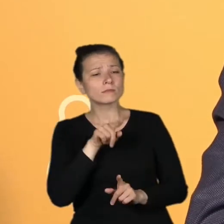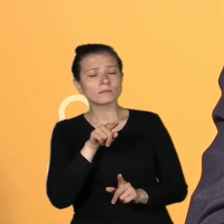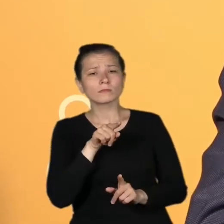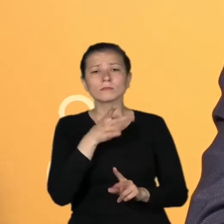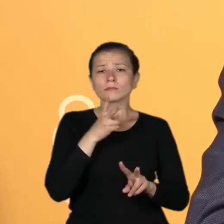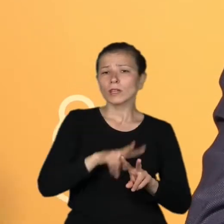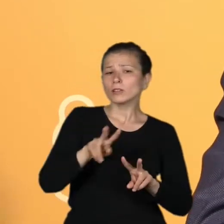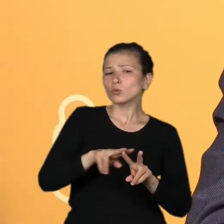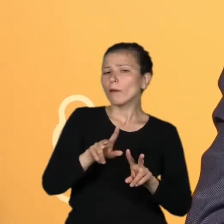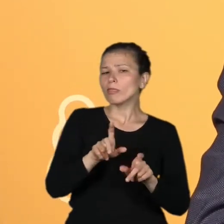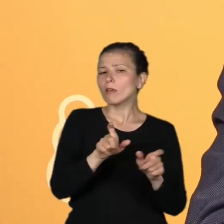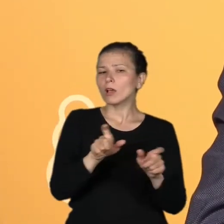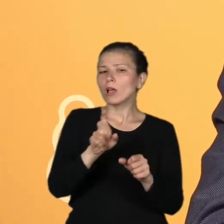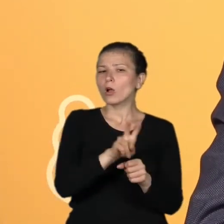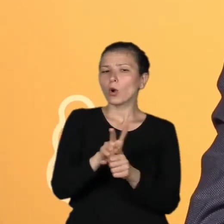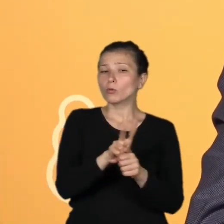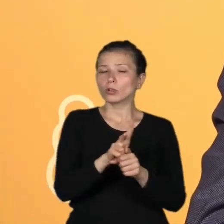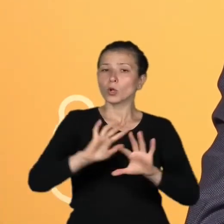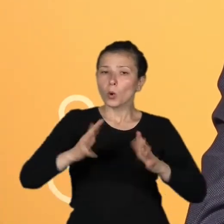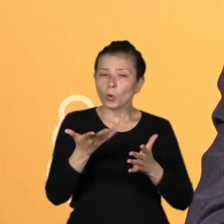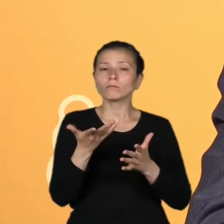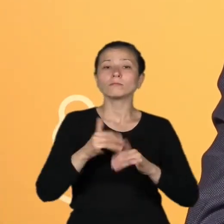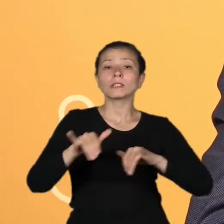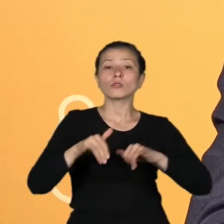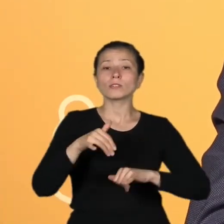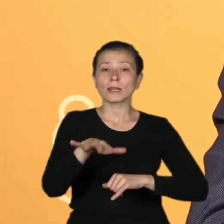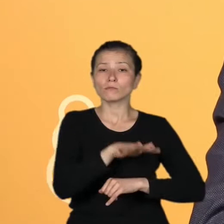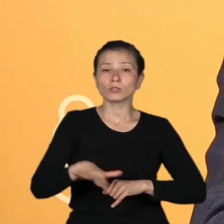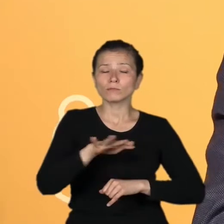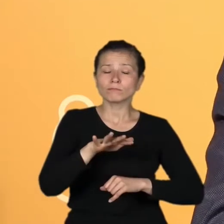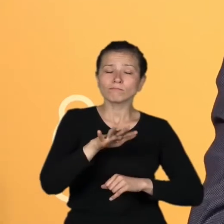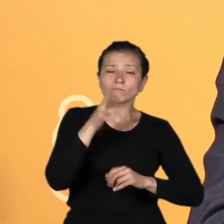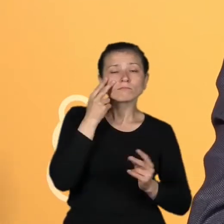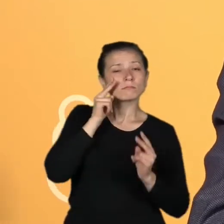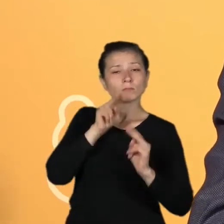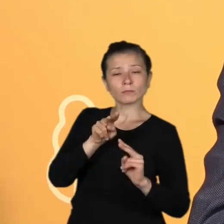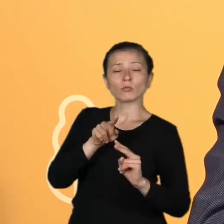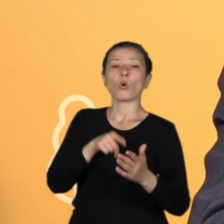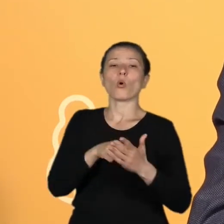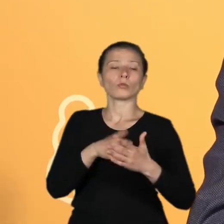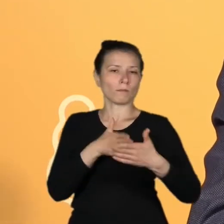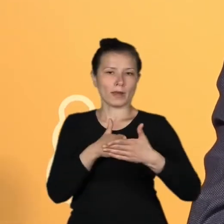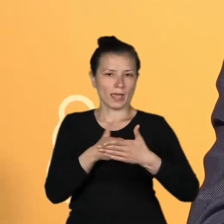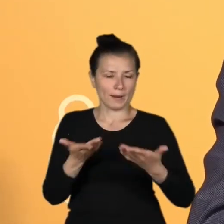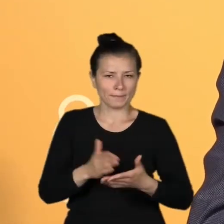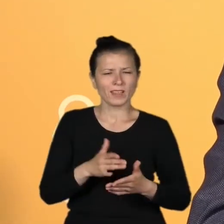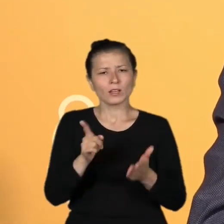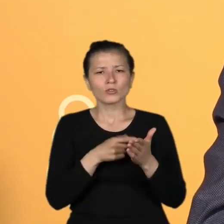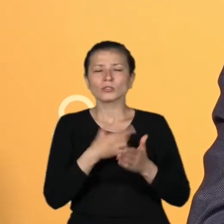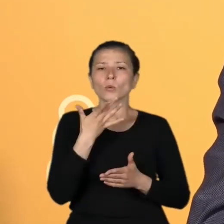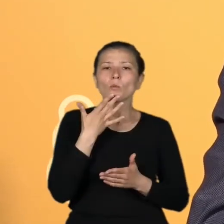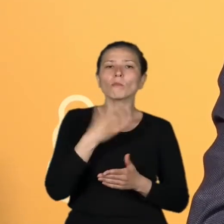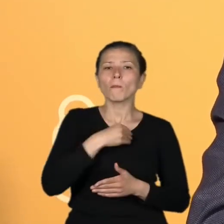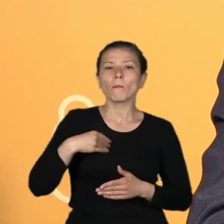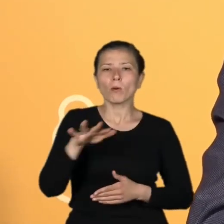instrumenty kontroli przestrzeni czy gospodarowania przestrzenią z tego punktu widzenia uważa się za barierę. No, bardzo często mówimy